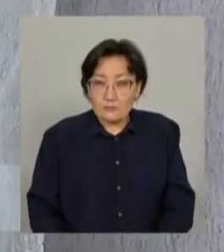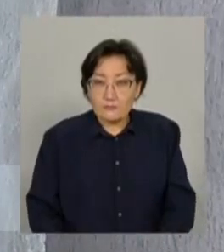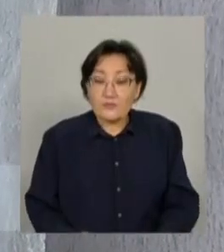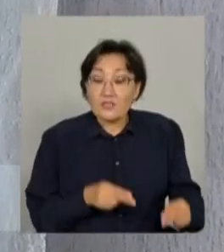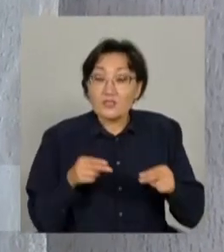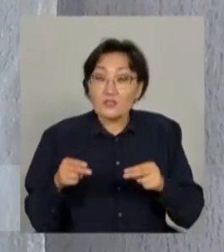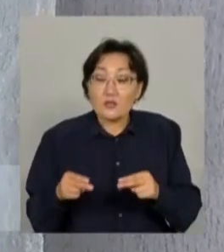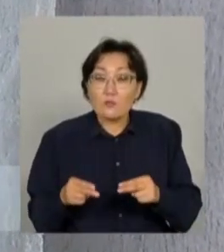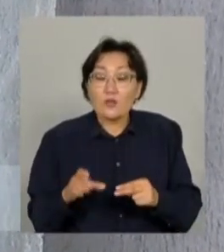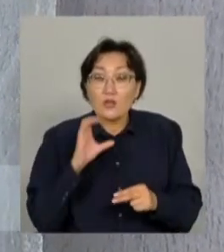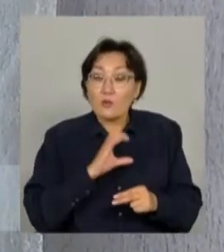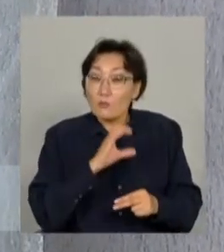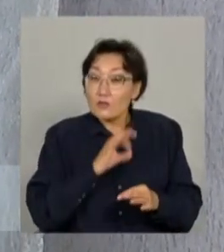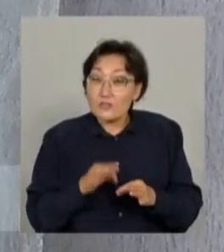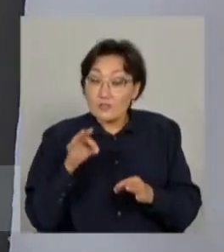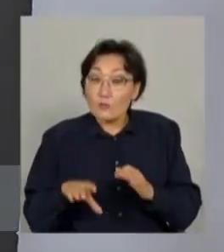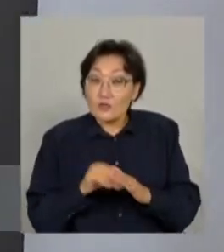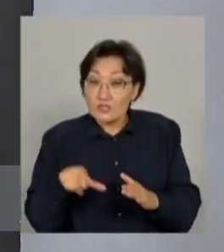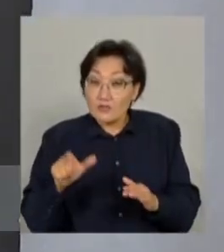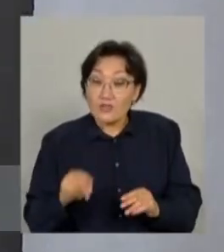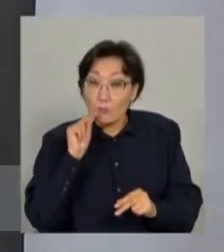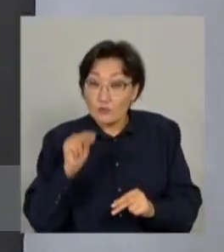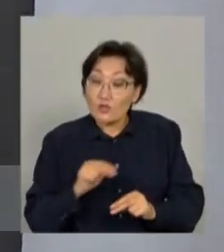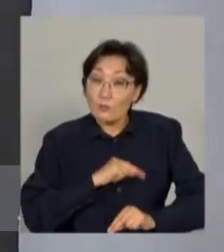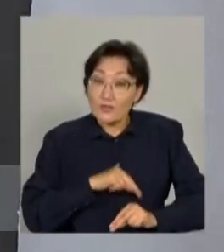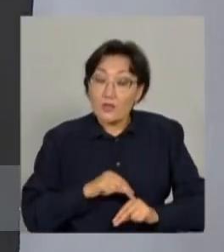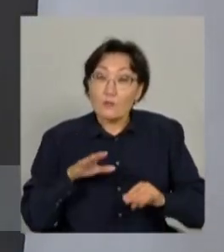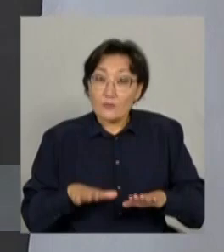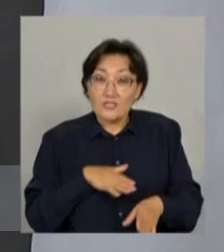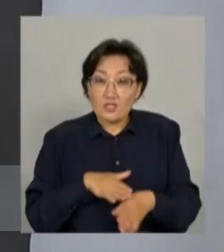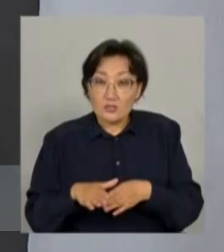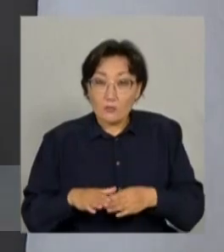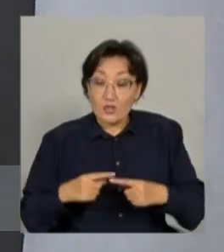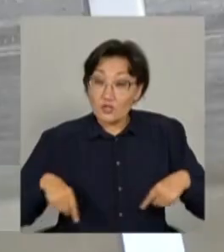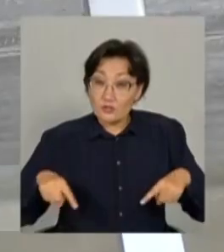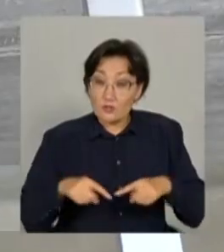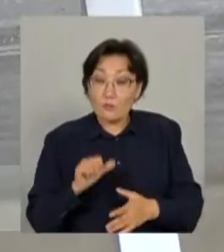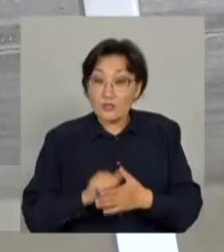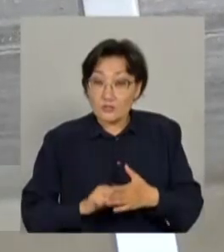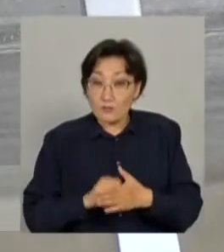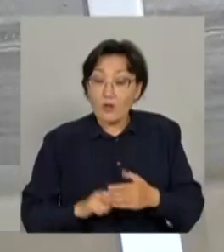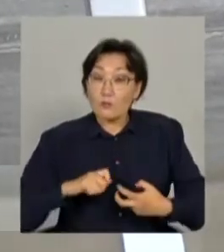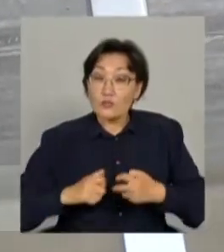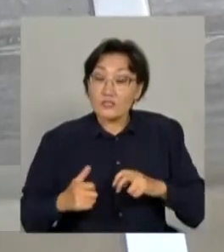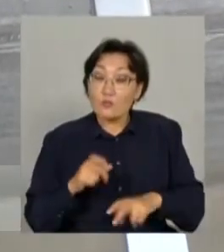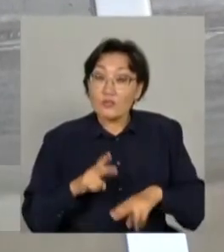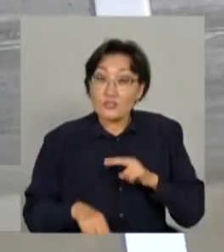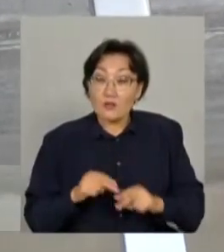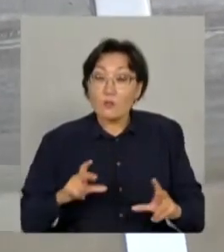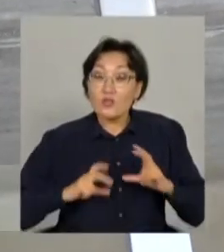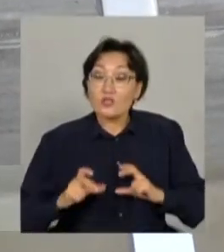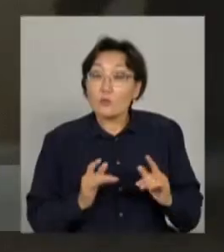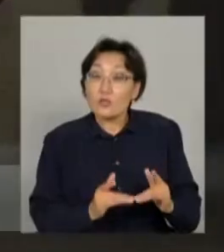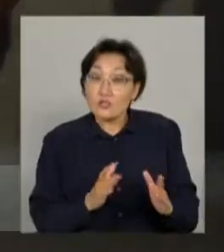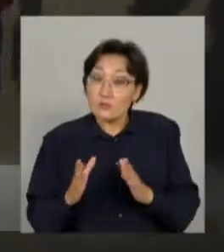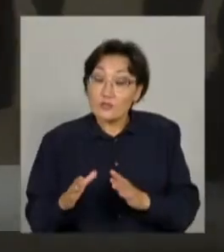Прибывшие в Северный регион депутаты Сената и мажилиса раскритиковали работу местного исполнительного органа. Причиной тому стала проблемная стройка студенческого